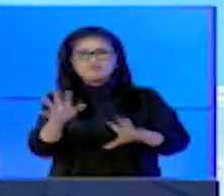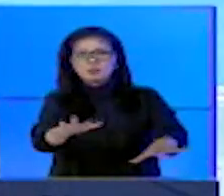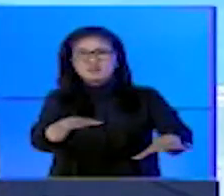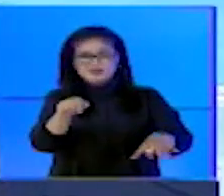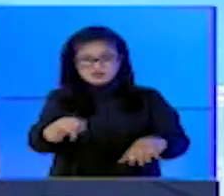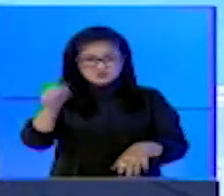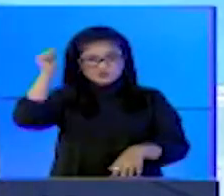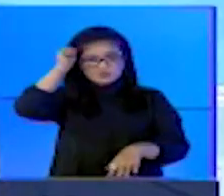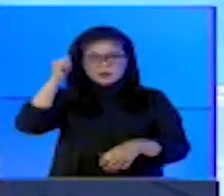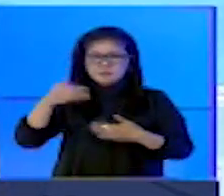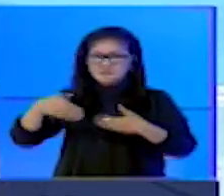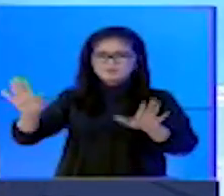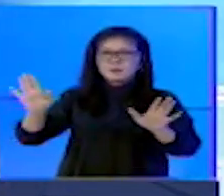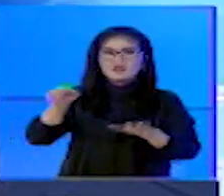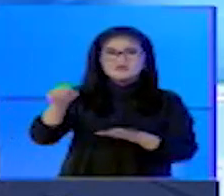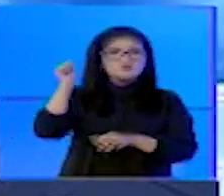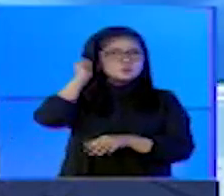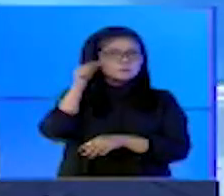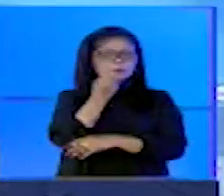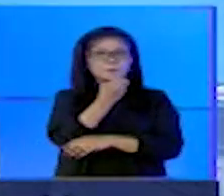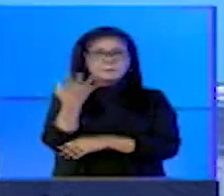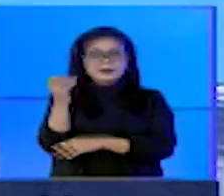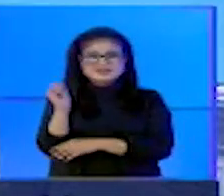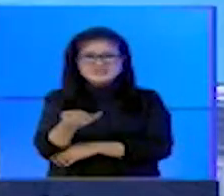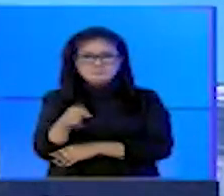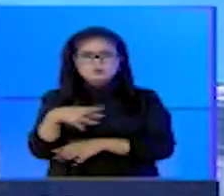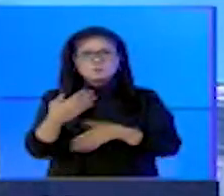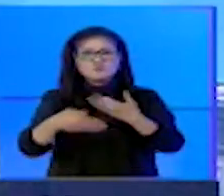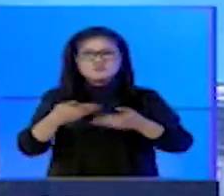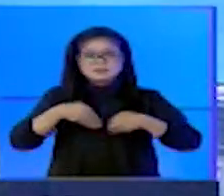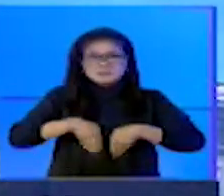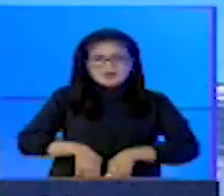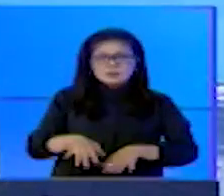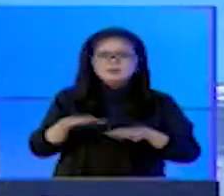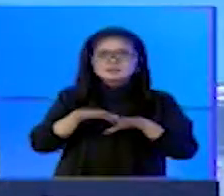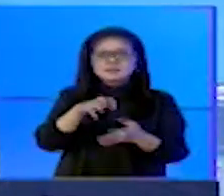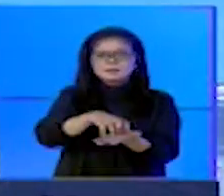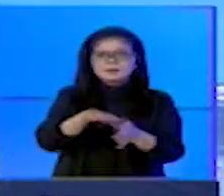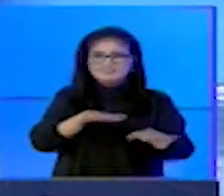sendiri. Ibu bayi menghilang beberapa jam setelah proses persalinan di tempat praktik bidan.